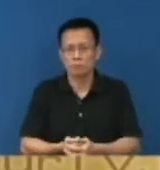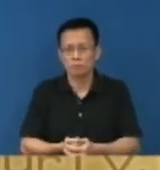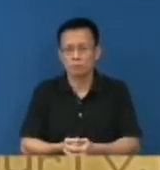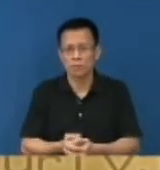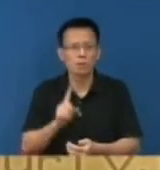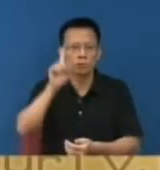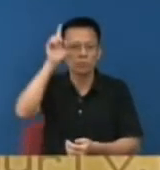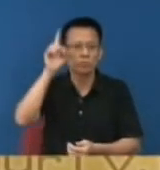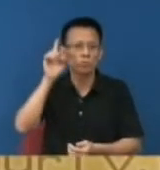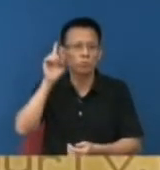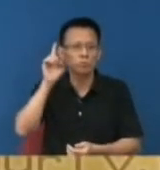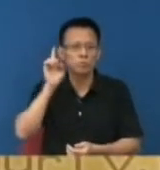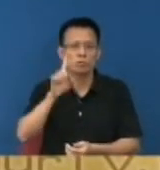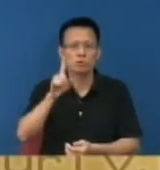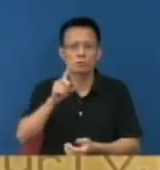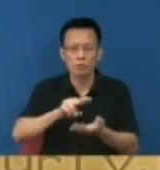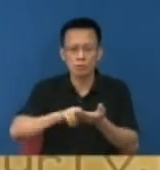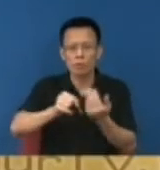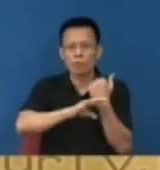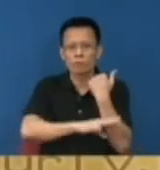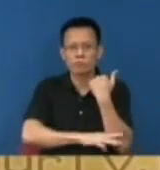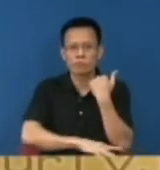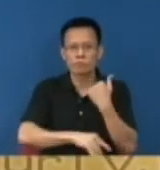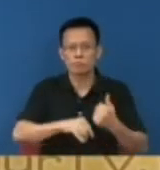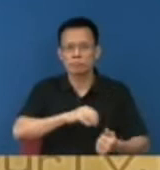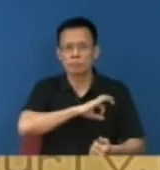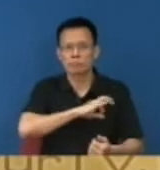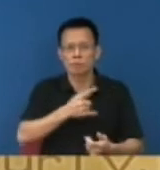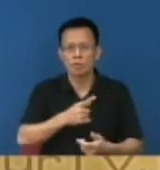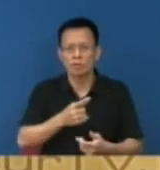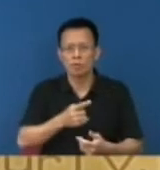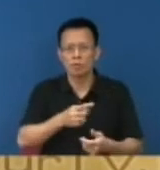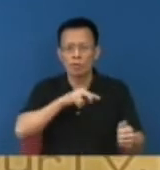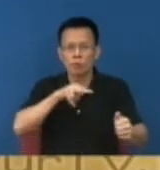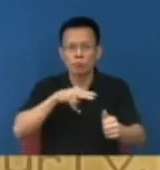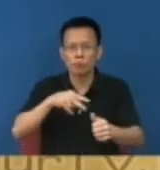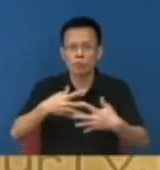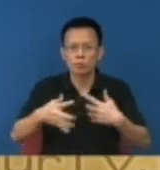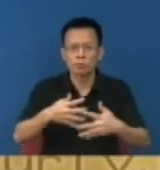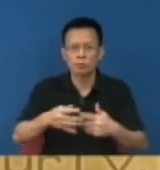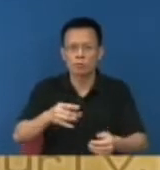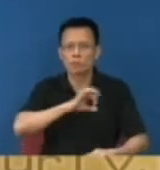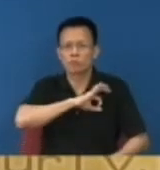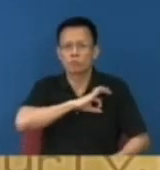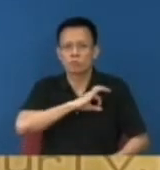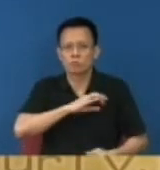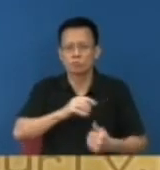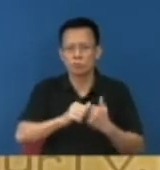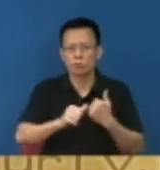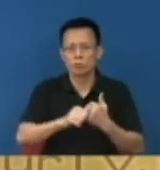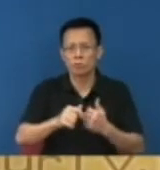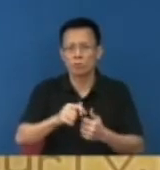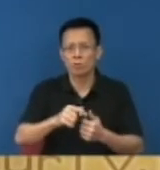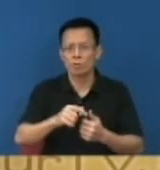上個禮拜的立法會保安事務委員會的特別會議應這個民建聯